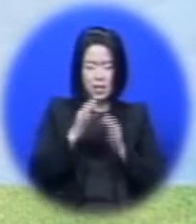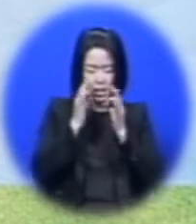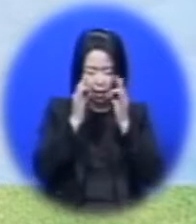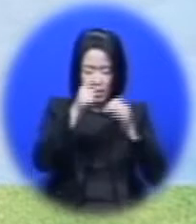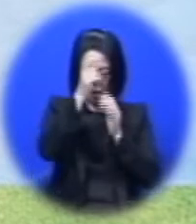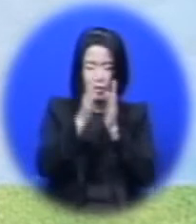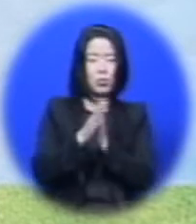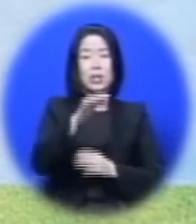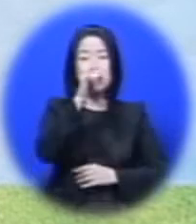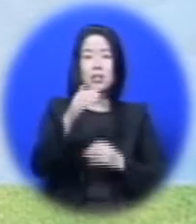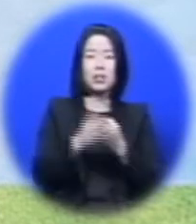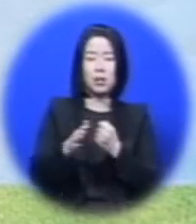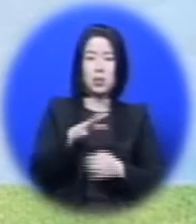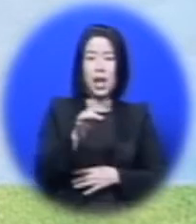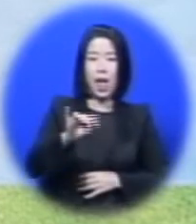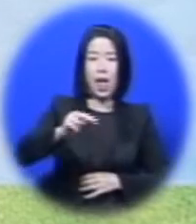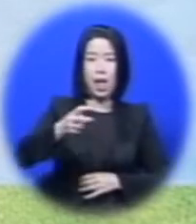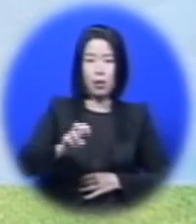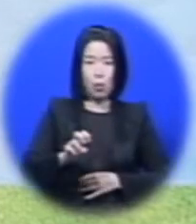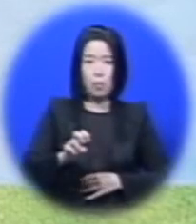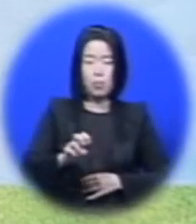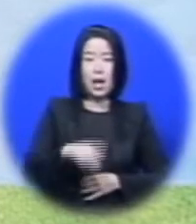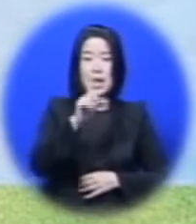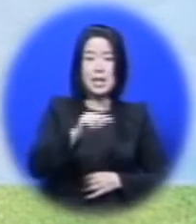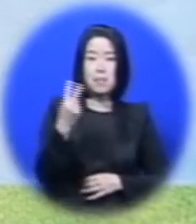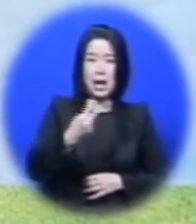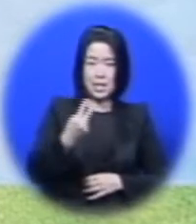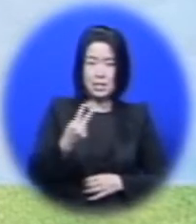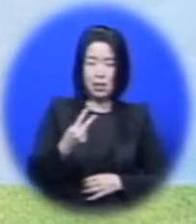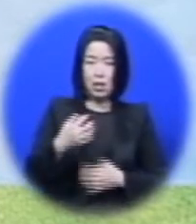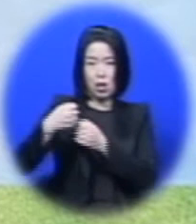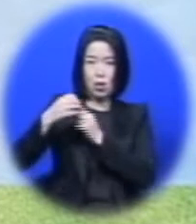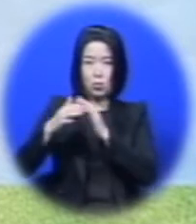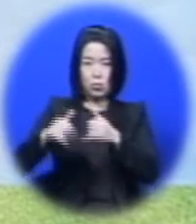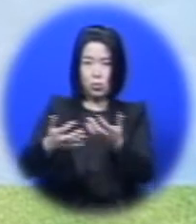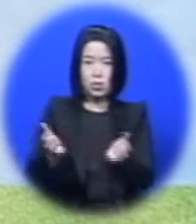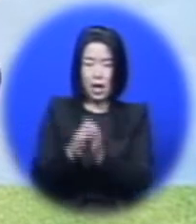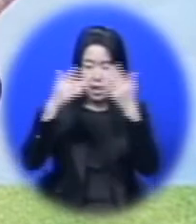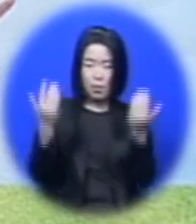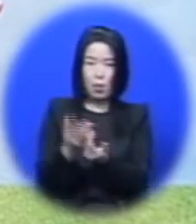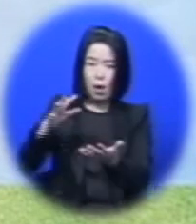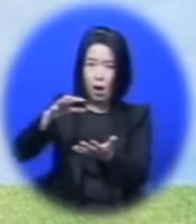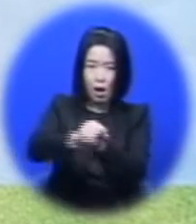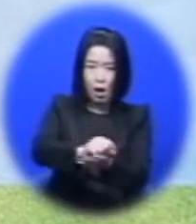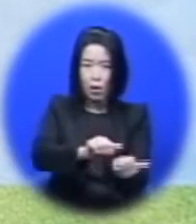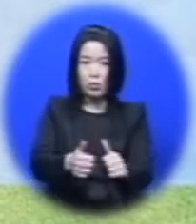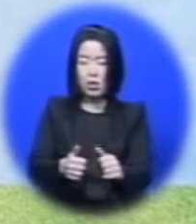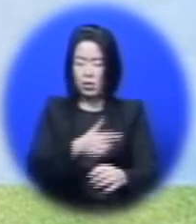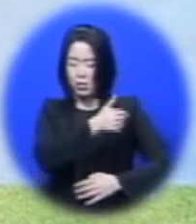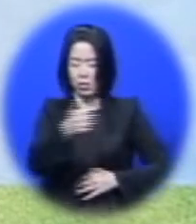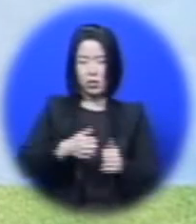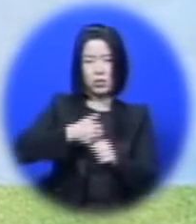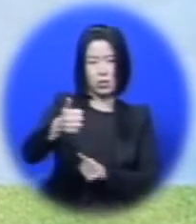기도가 있으니까 에돔 1만 2천 군사들이 다 전멸하는 대승을